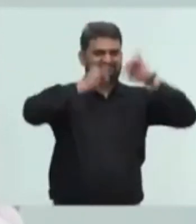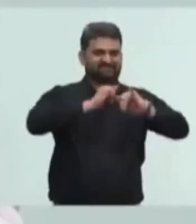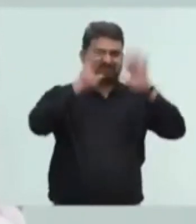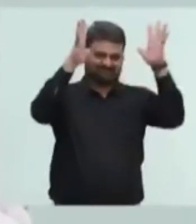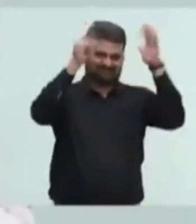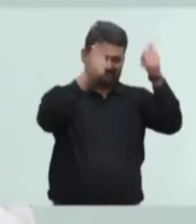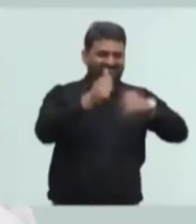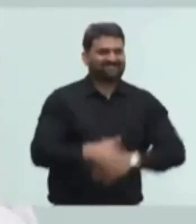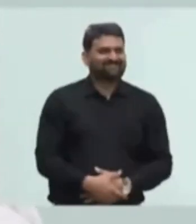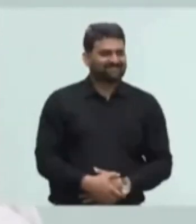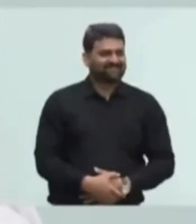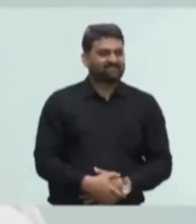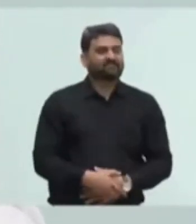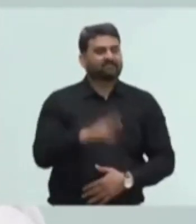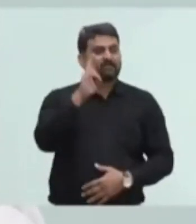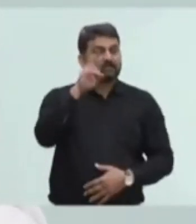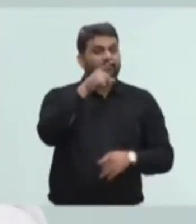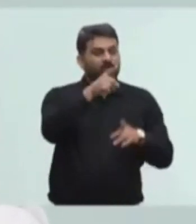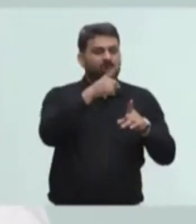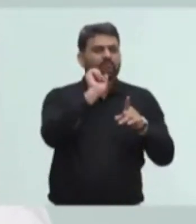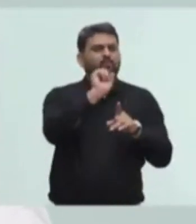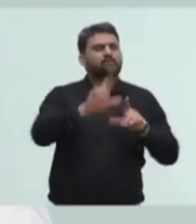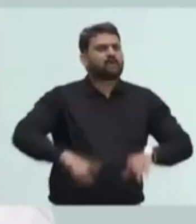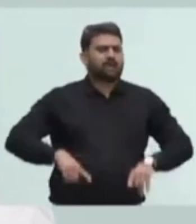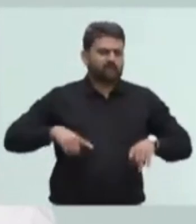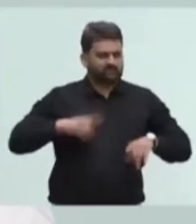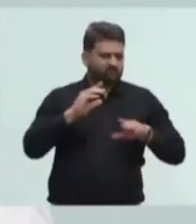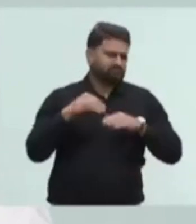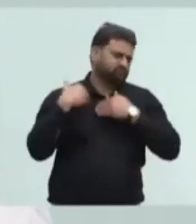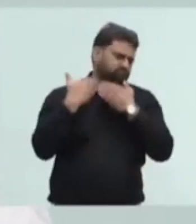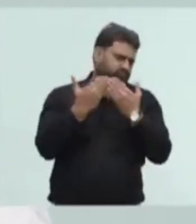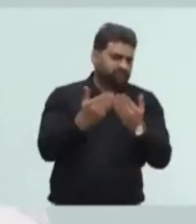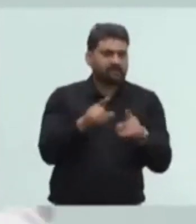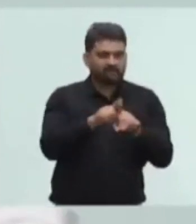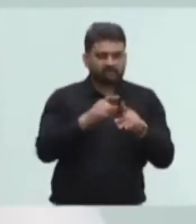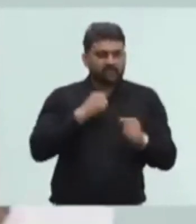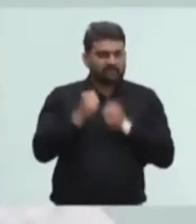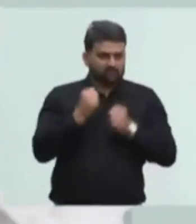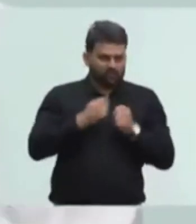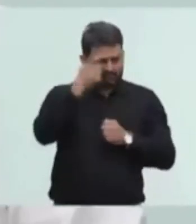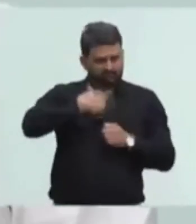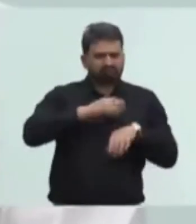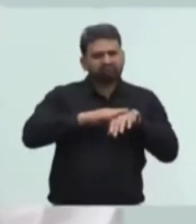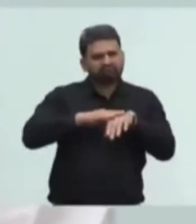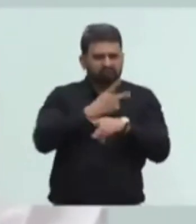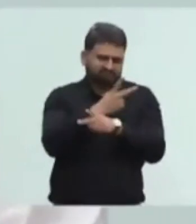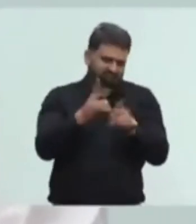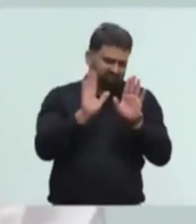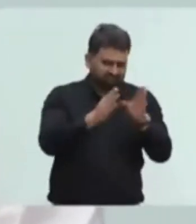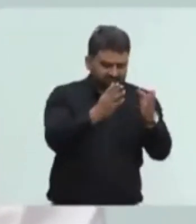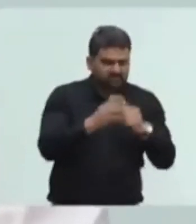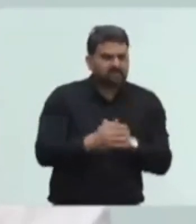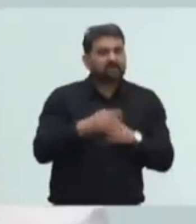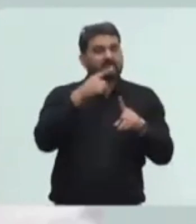है कि रोहित जी आपका जीवन एक खिलाड़ी के तौर पर